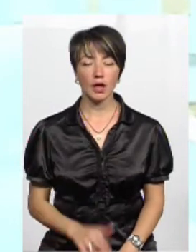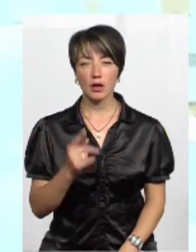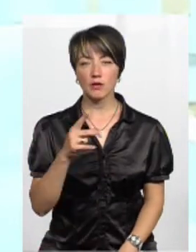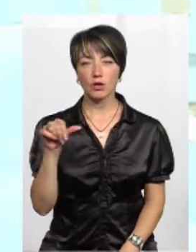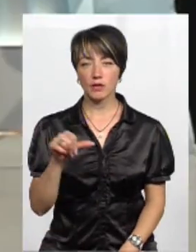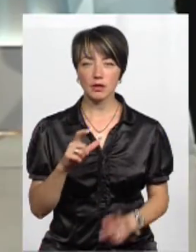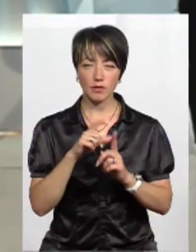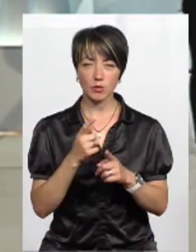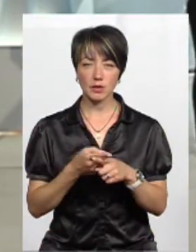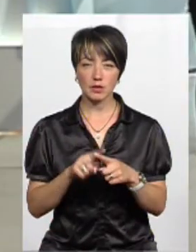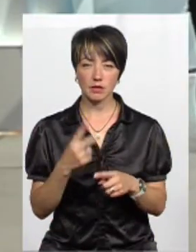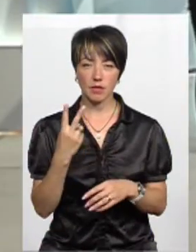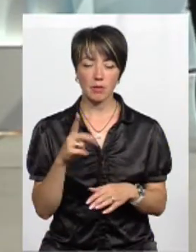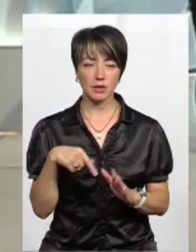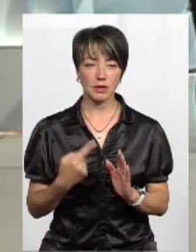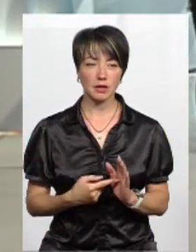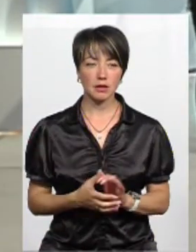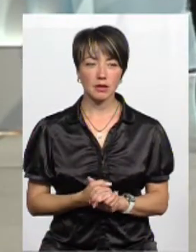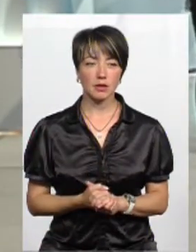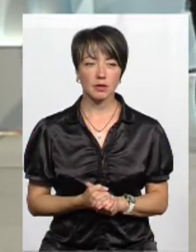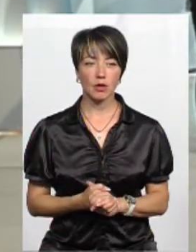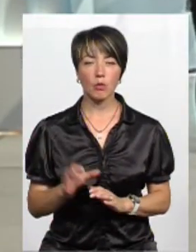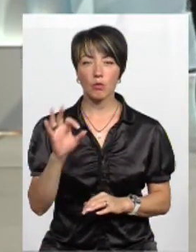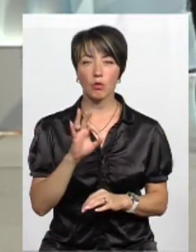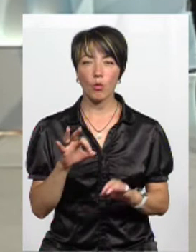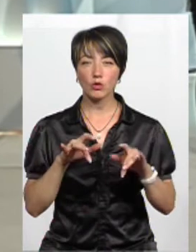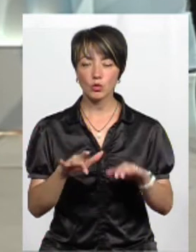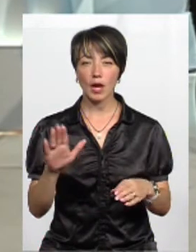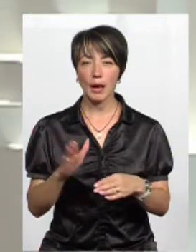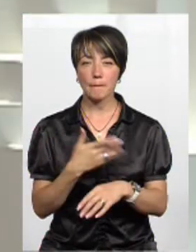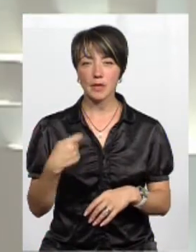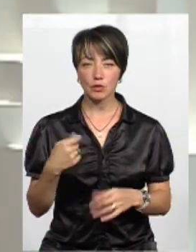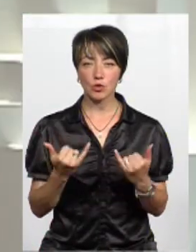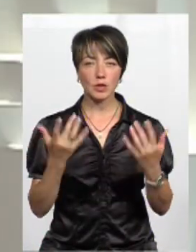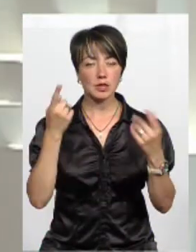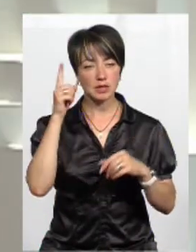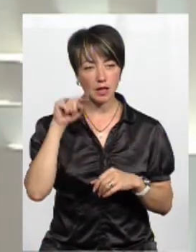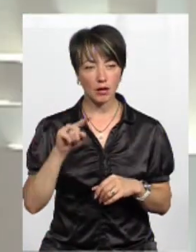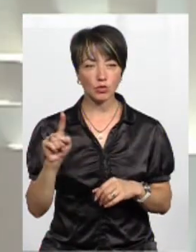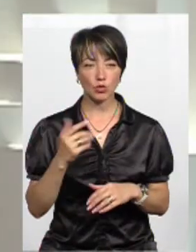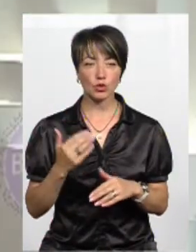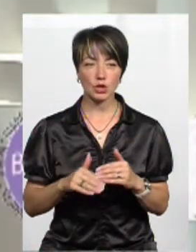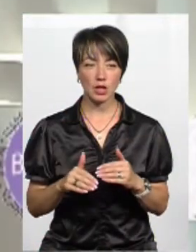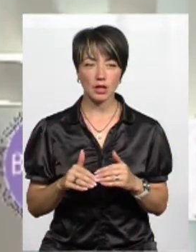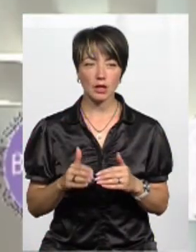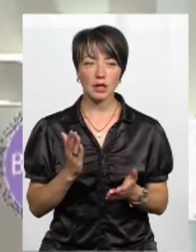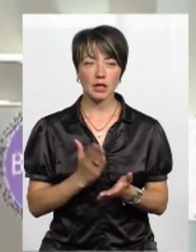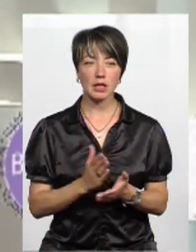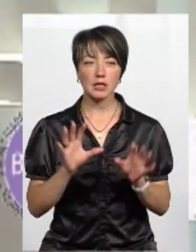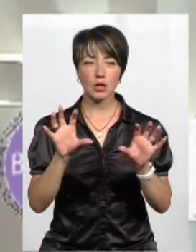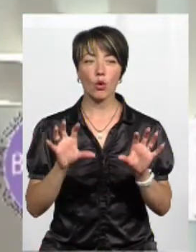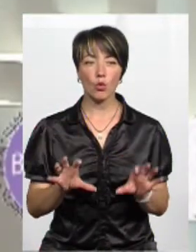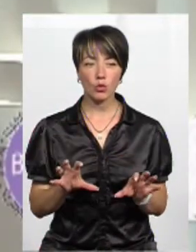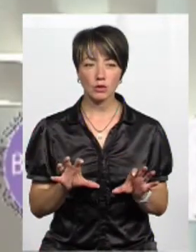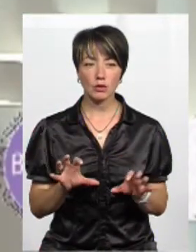Півтори хвилини у вас для відповіді на ці два питання. Щодо процедури імпічменту, ми на сьогодні знаємо, що вже, скажімо, є